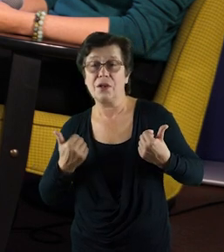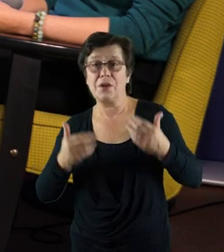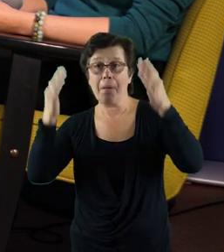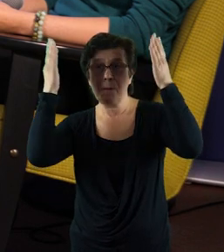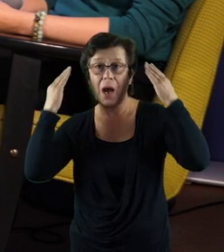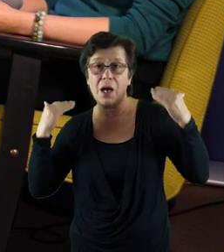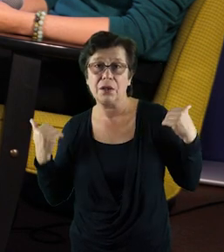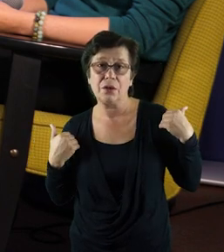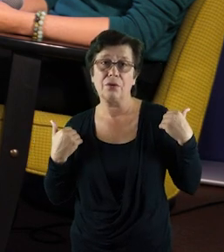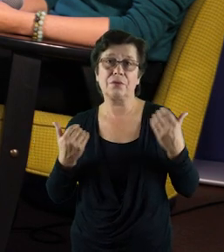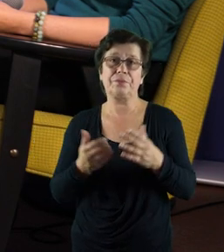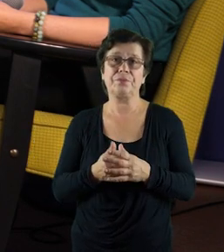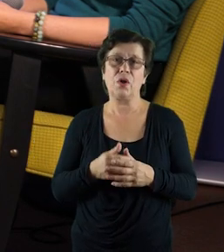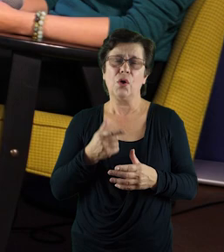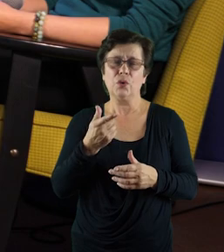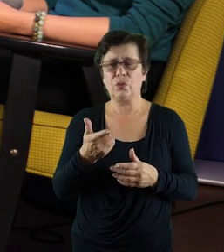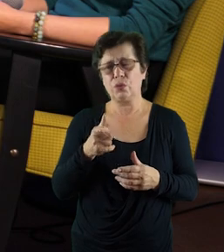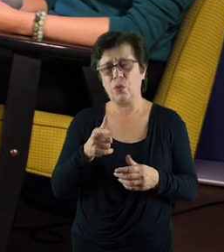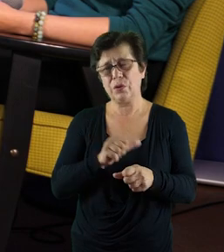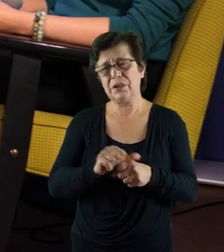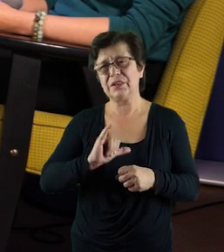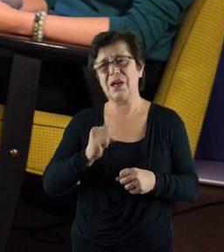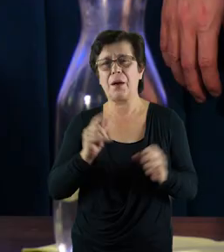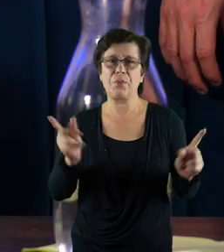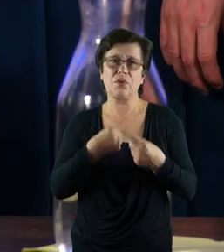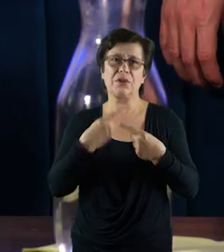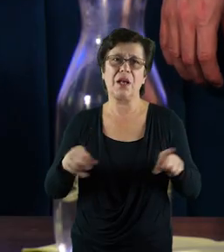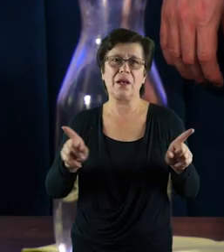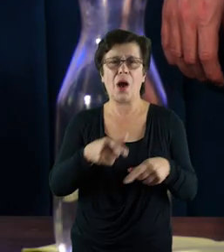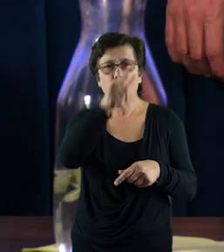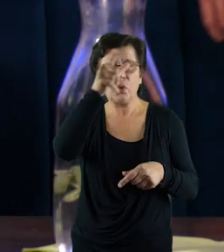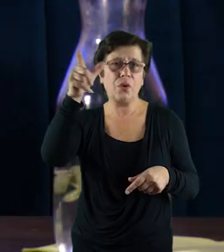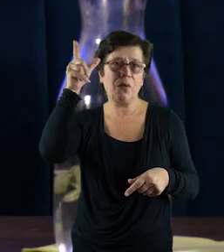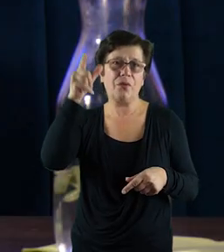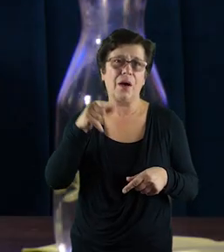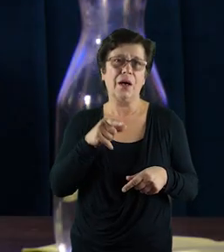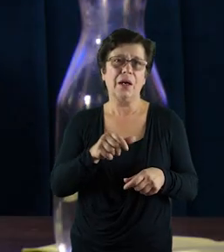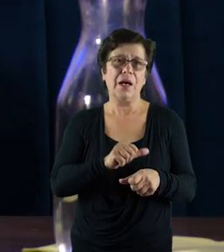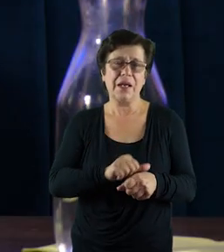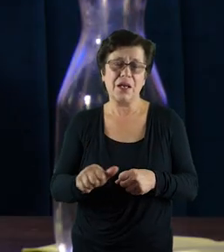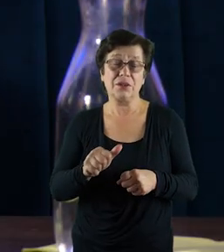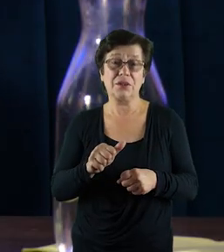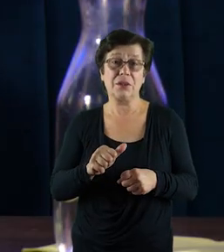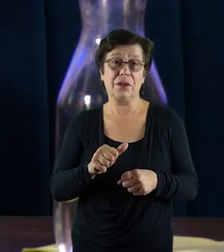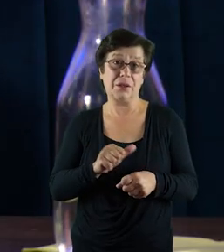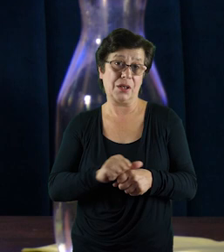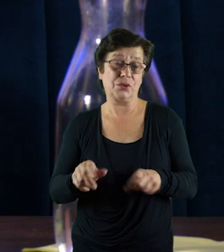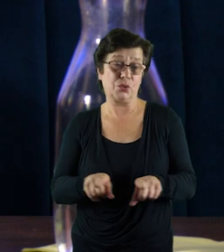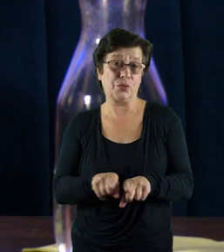forma trochę tak jak piosenka ludowa, coś tak, takiego. Ale jakby też pojawia się u niego pojęcie Boga w